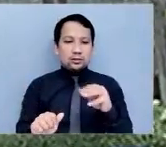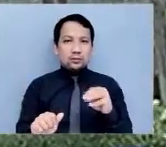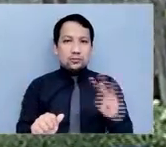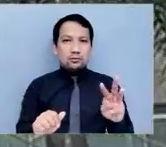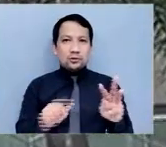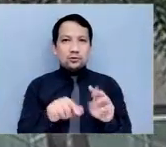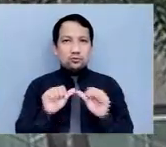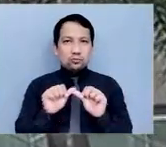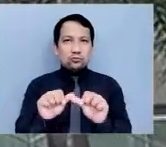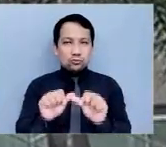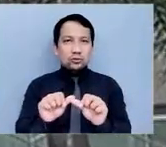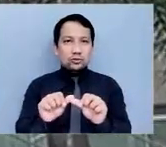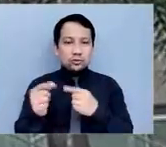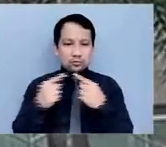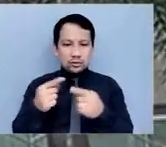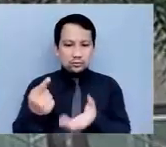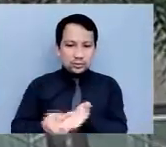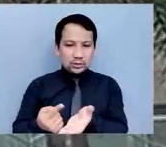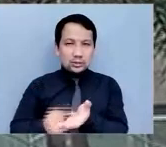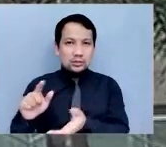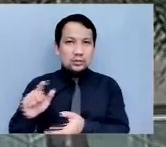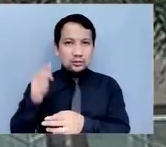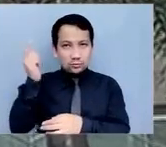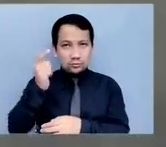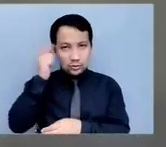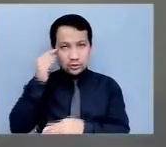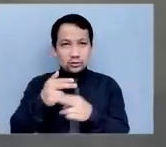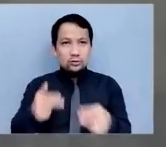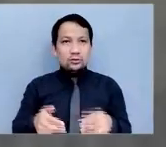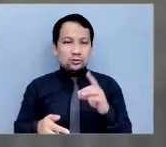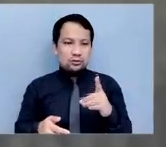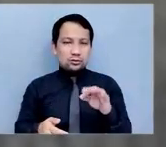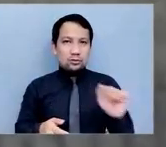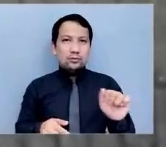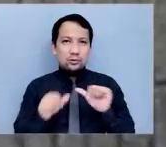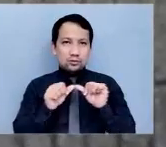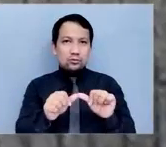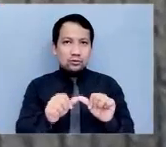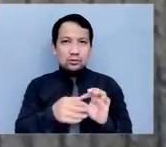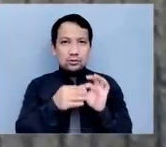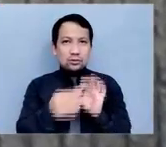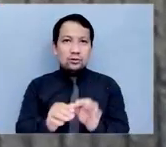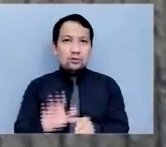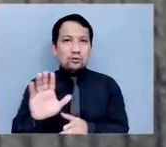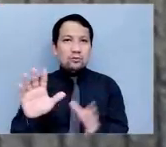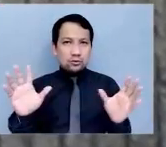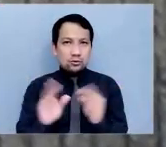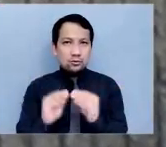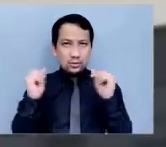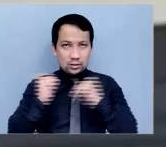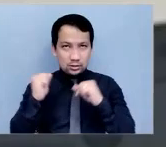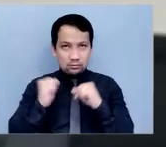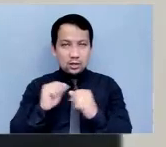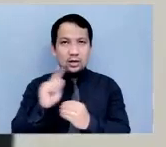sa pakikipag-usap sa gobyerno ng Kuwait. Umaasa ang DFA na magpapatuloy ang mga pag-uusap para makabuo ng kasunduan kung